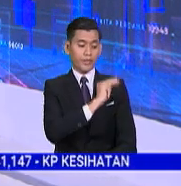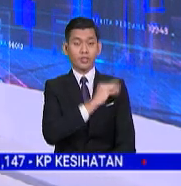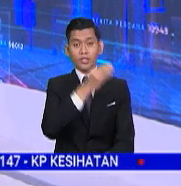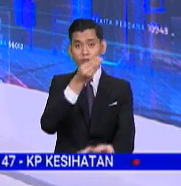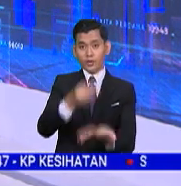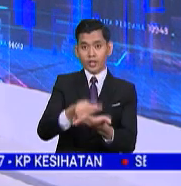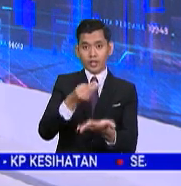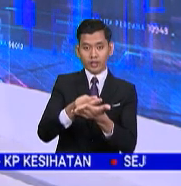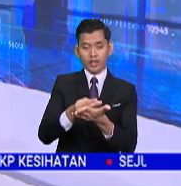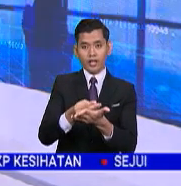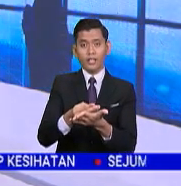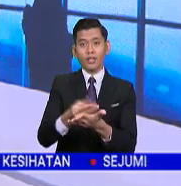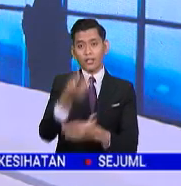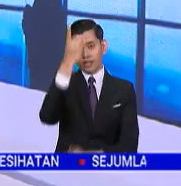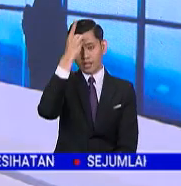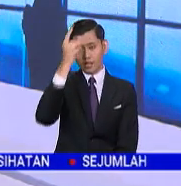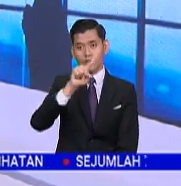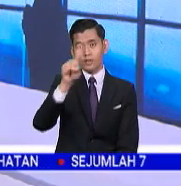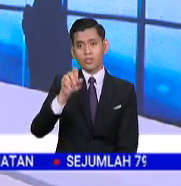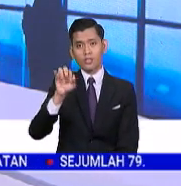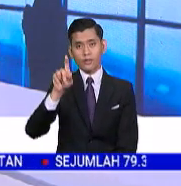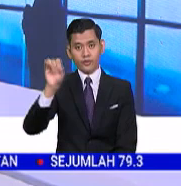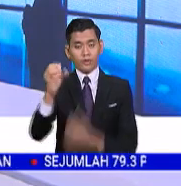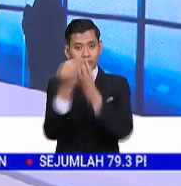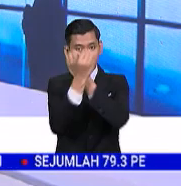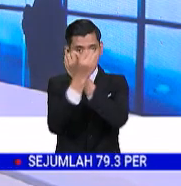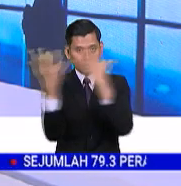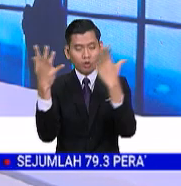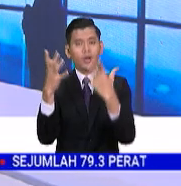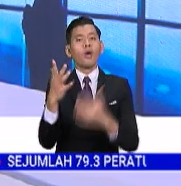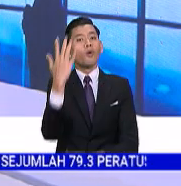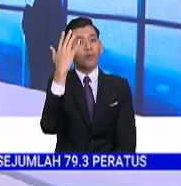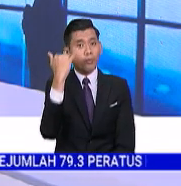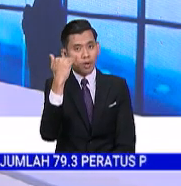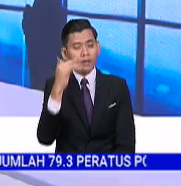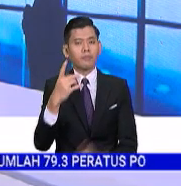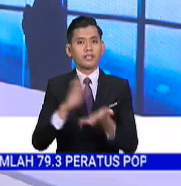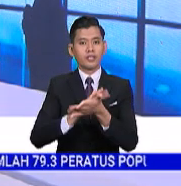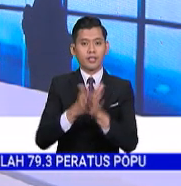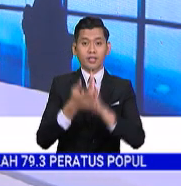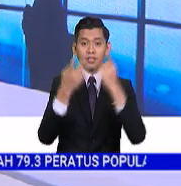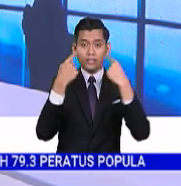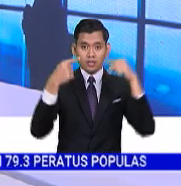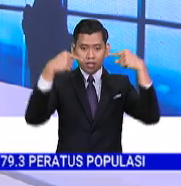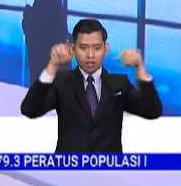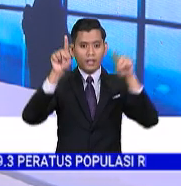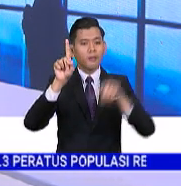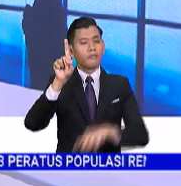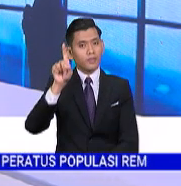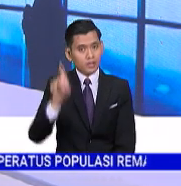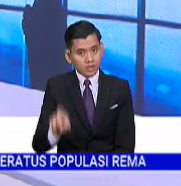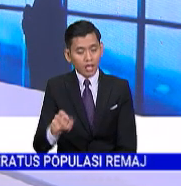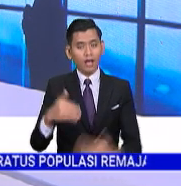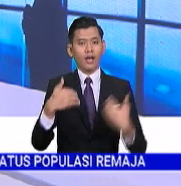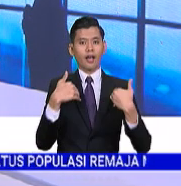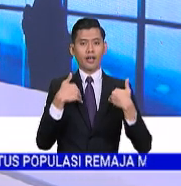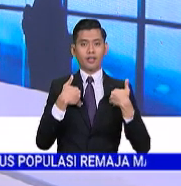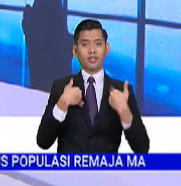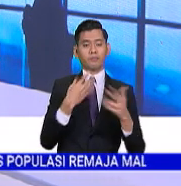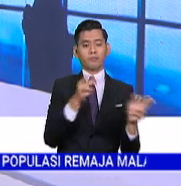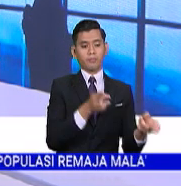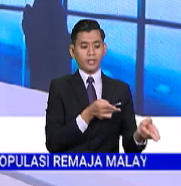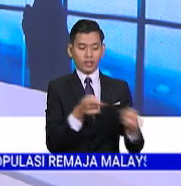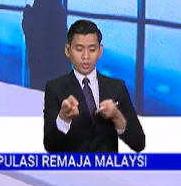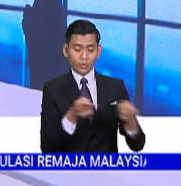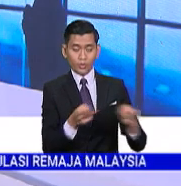Kewangan Tengku Dato' Sri Zafrul Tengku Abdul Aziz, antara faktor penentu kejayaan ini sudah tentunya adalah literasi